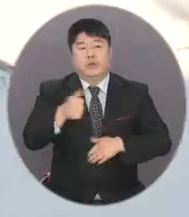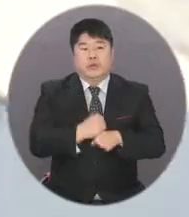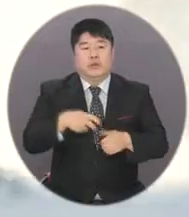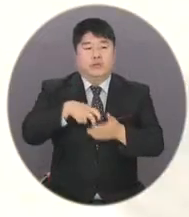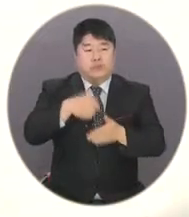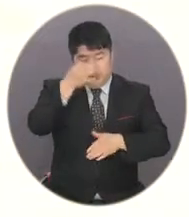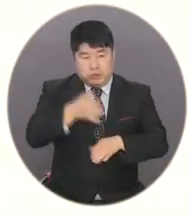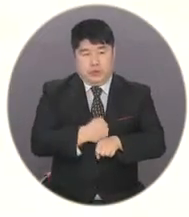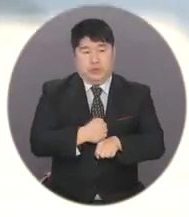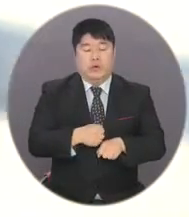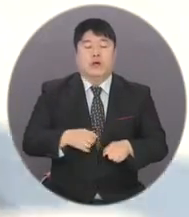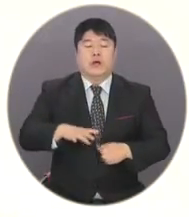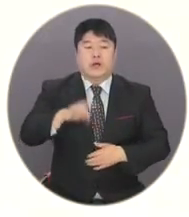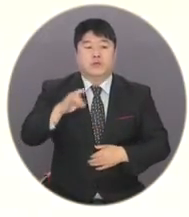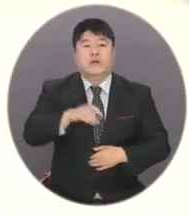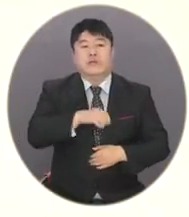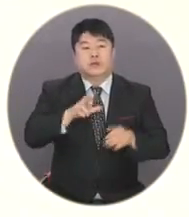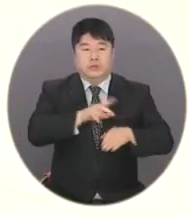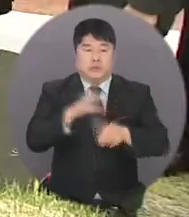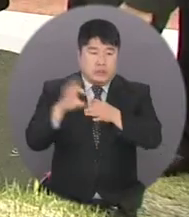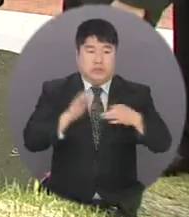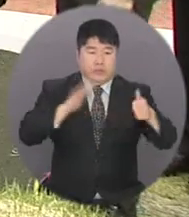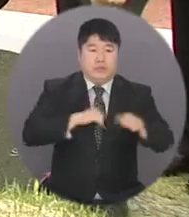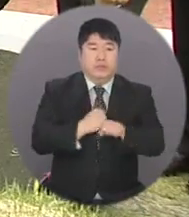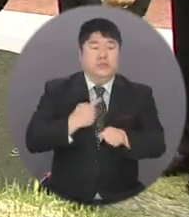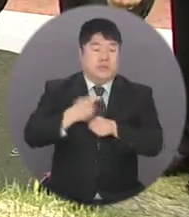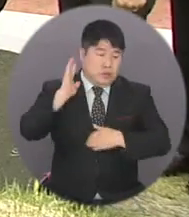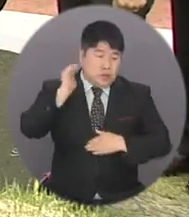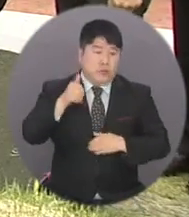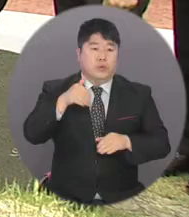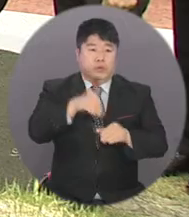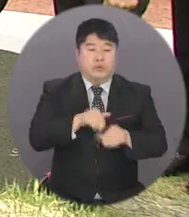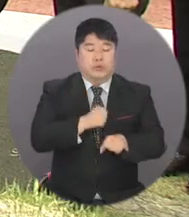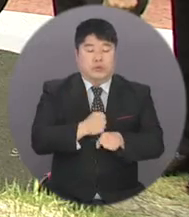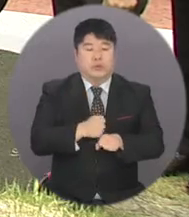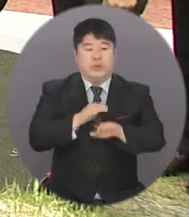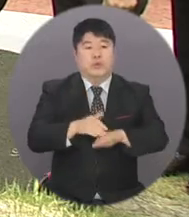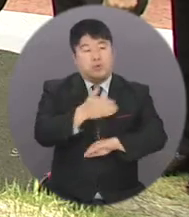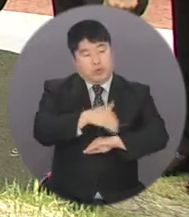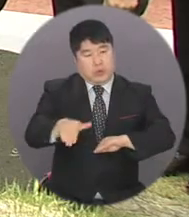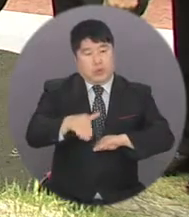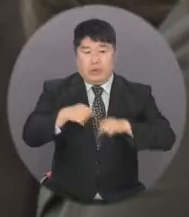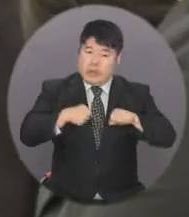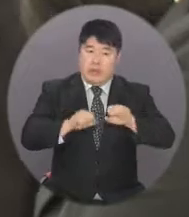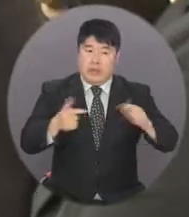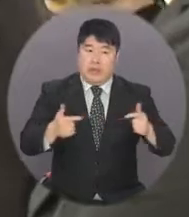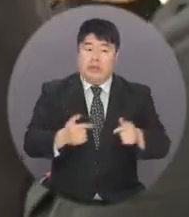권한대행과 초선 의원들의 잇따른 참배를 놓고 내년 대선을 앞둔 전략적 행보가 아니냐는 비판적 시각도